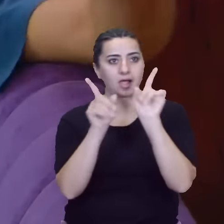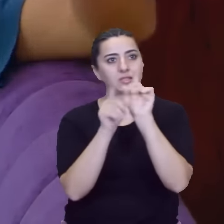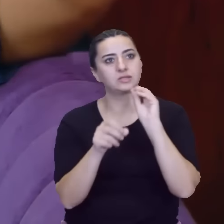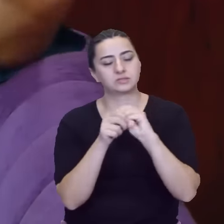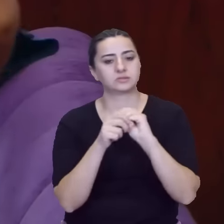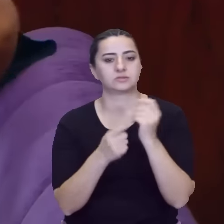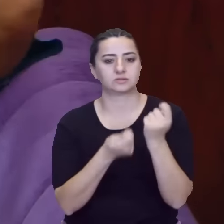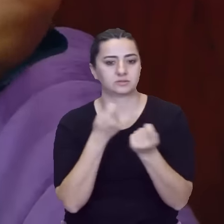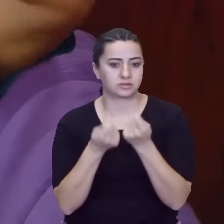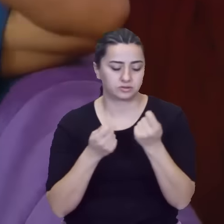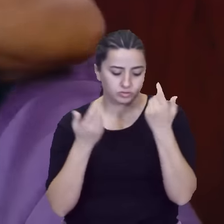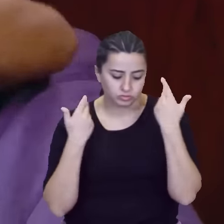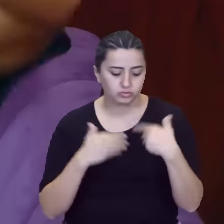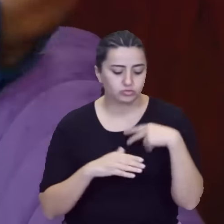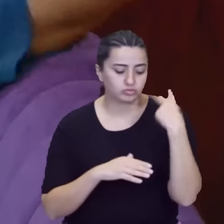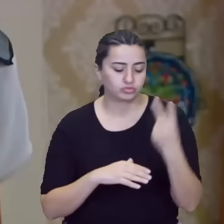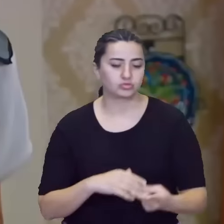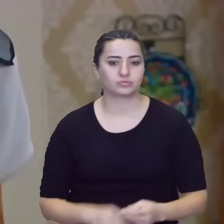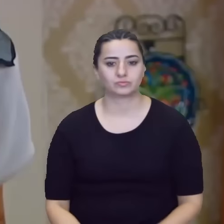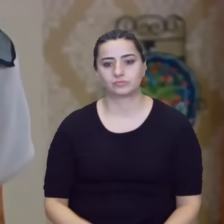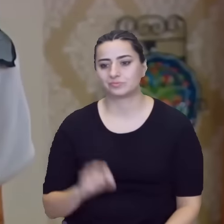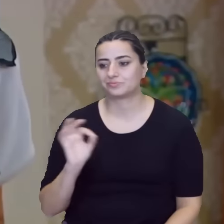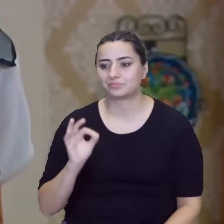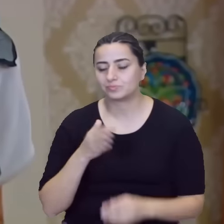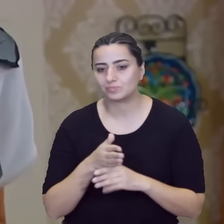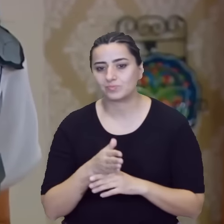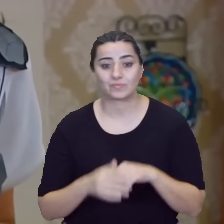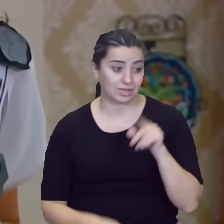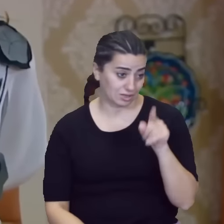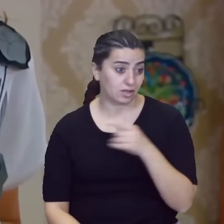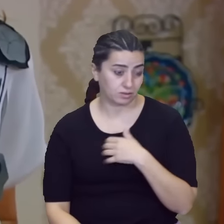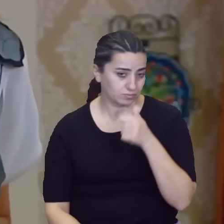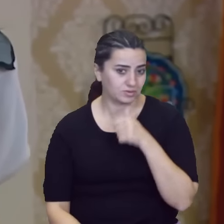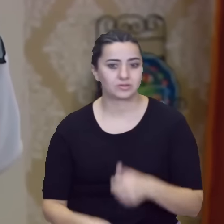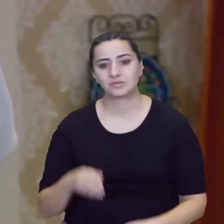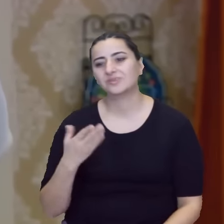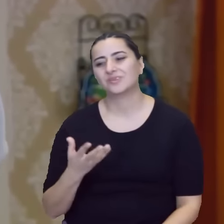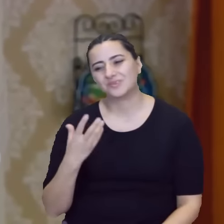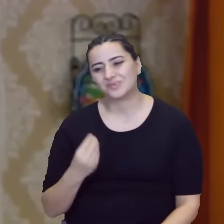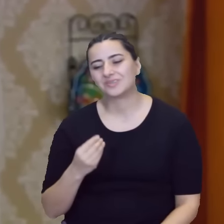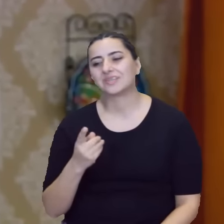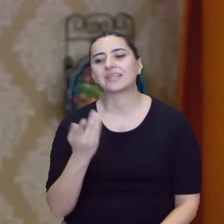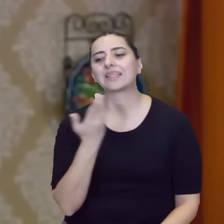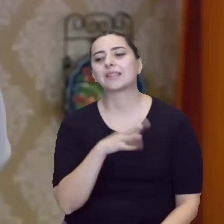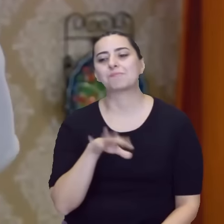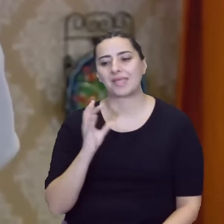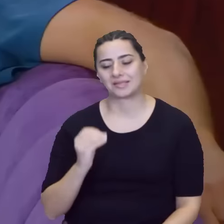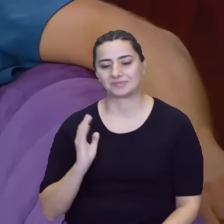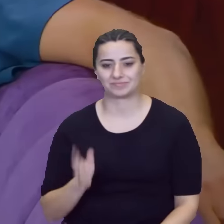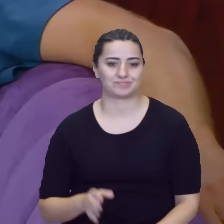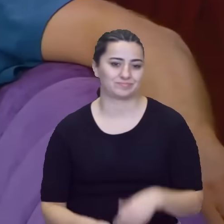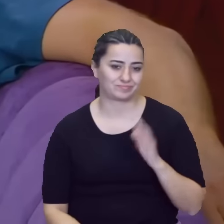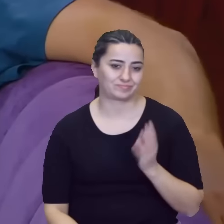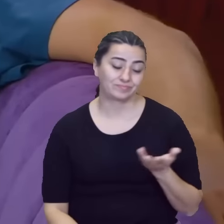antenini düzeltirken çatıdan düşüp bu hale geldim ben. Ya ya keşke. Senin annen keşke, ve babanın. Keşke keşke çıkmayaydın da düşmeyeydin. Ya.